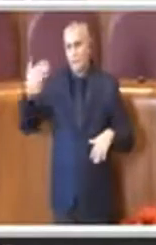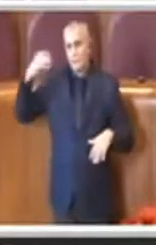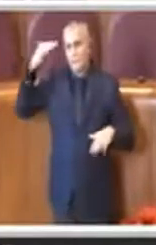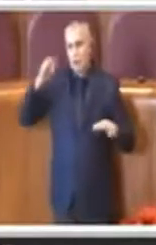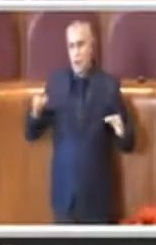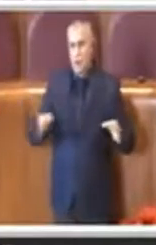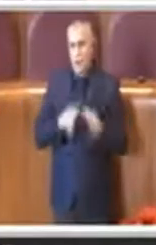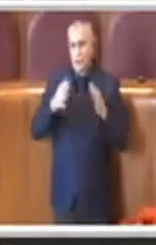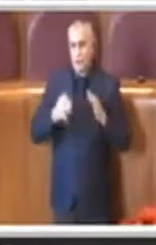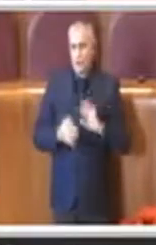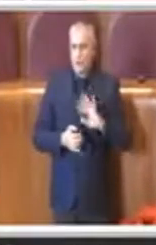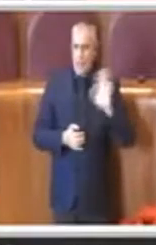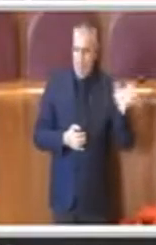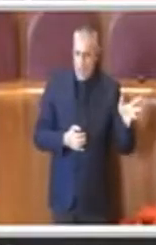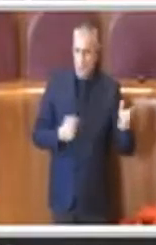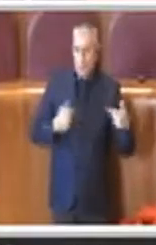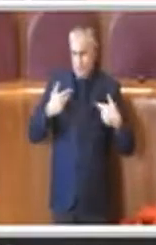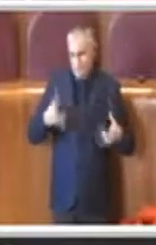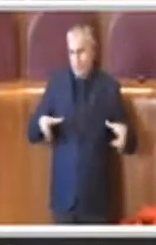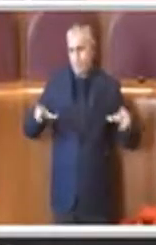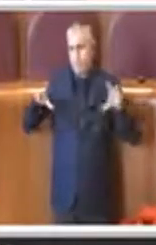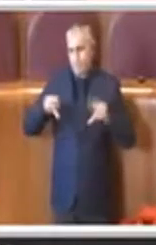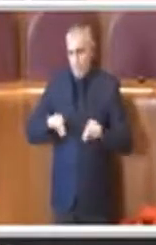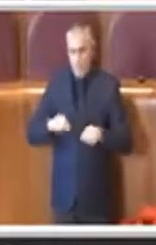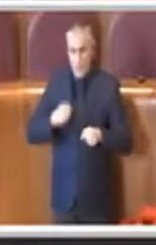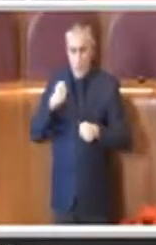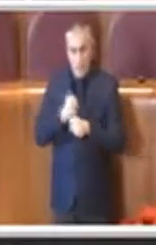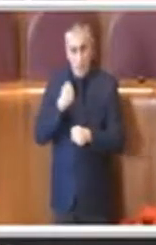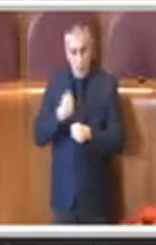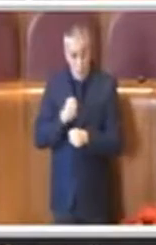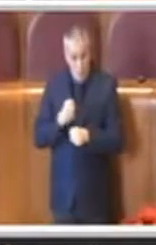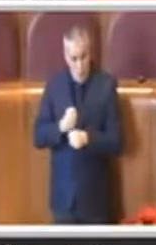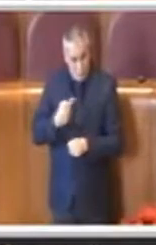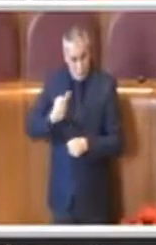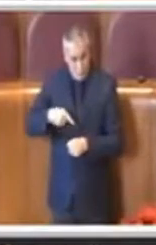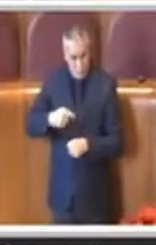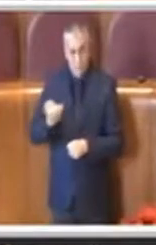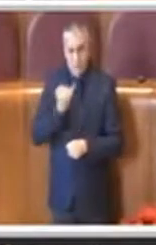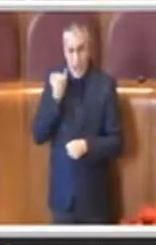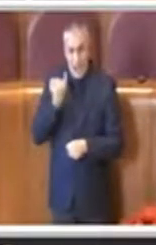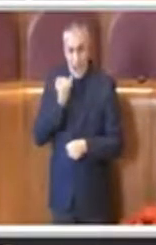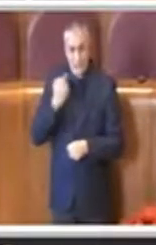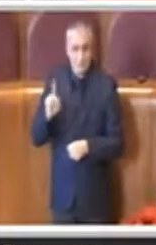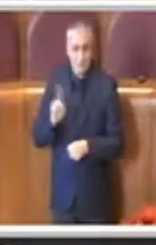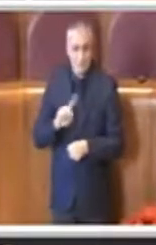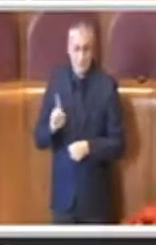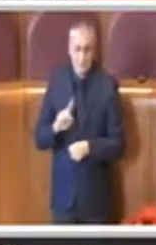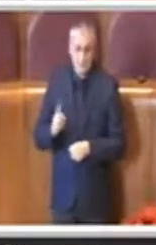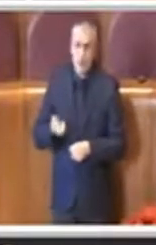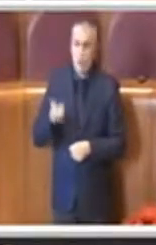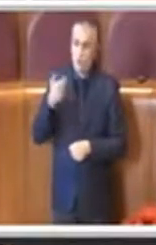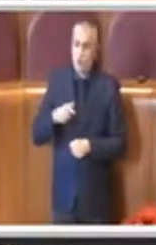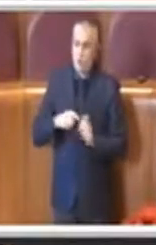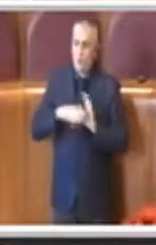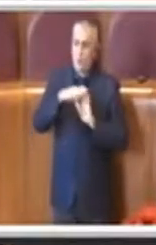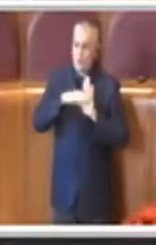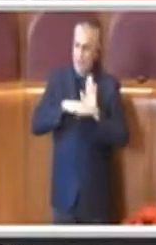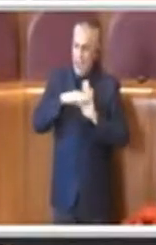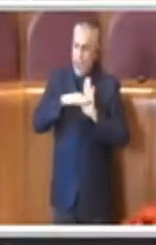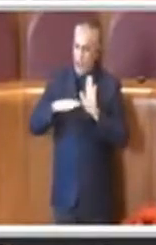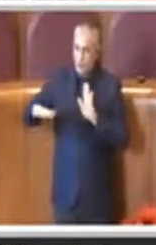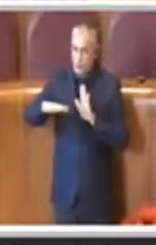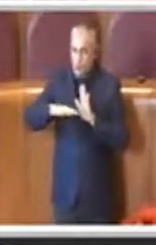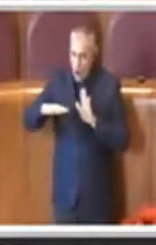occasioni, non è questo un lavoro semplice, perché ogni piano di zona presenta